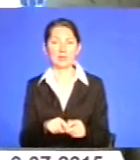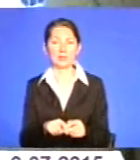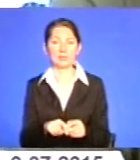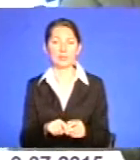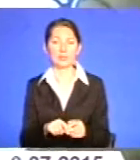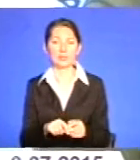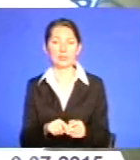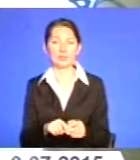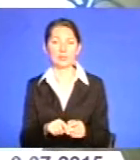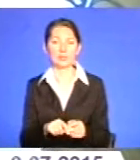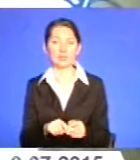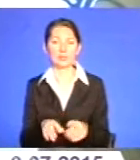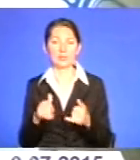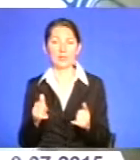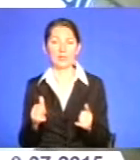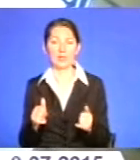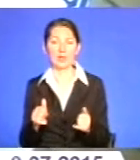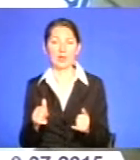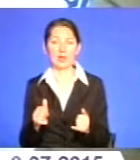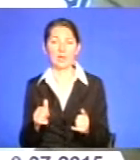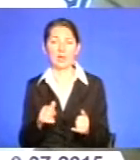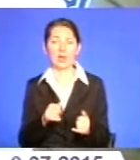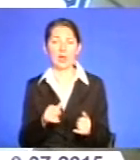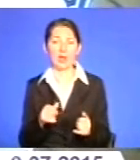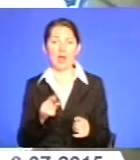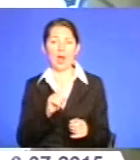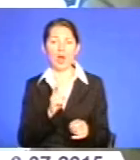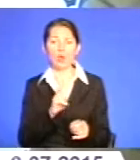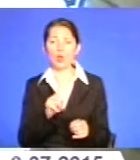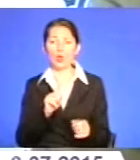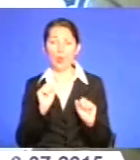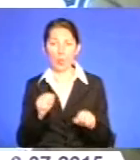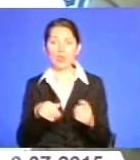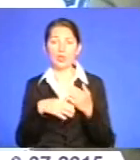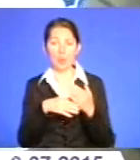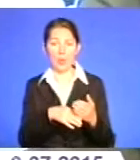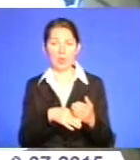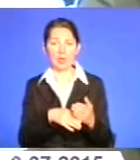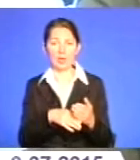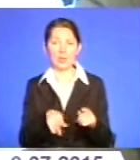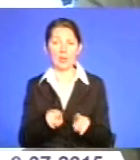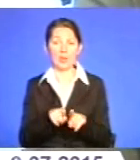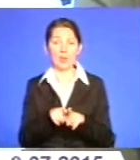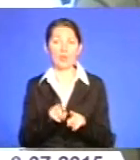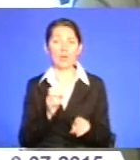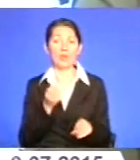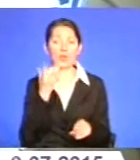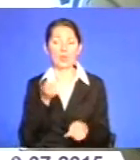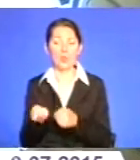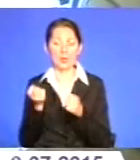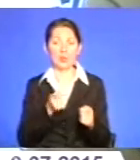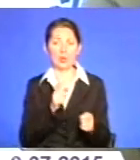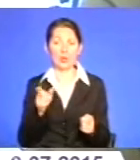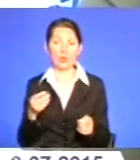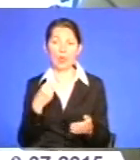от для формування цієї поїздки, хто що може цим допомогти, підсобити. Ті ж самі, якщо принесуть люди кошти, ми за ці